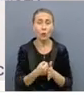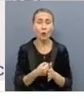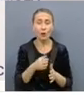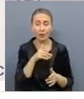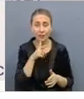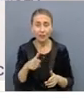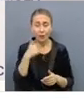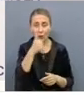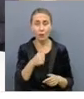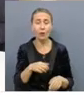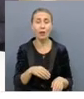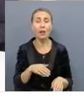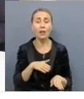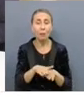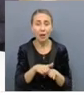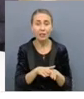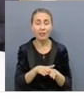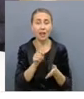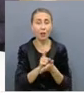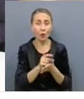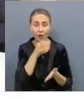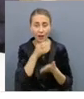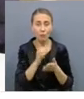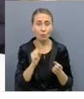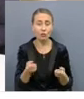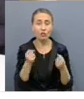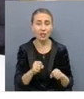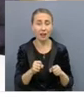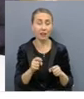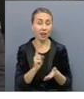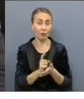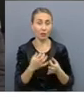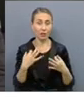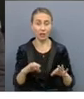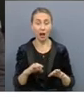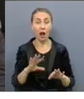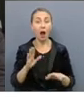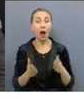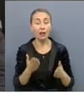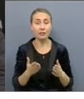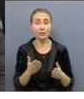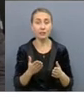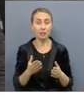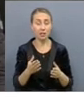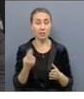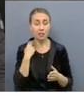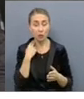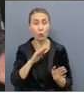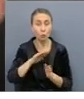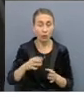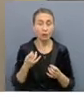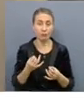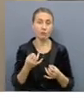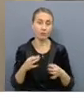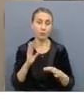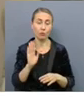предоставившие дополнительную форму налоговой отчетности, имеют право воспользоваться налоговой амнистией, но в случае уплаты за него задолженности. Напомним, налоговая